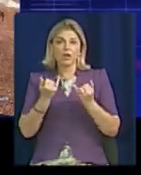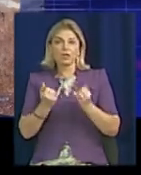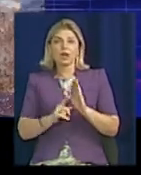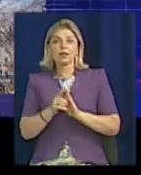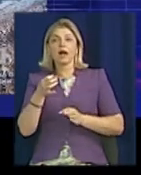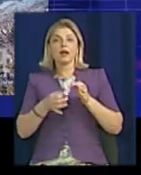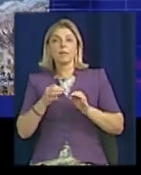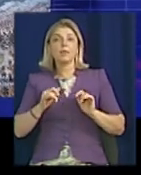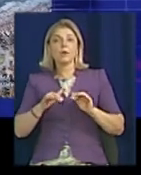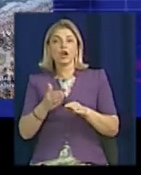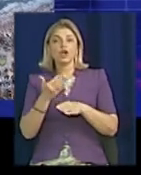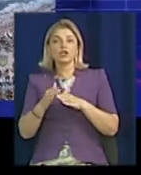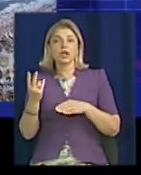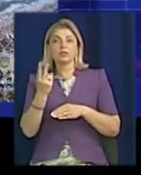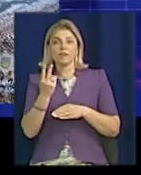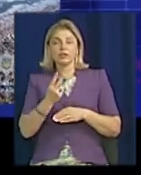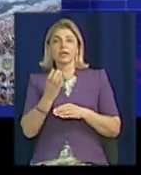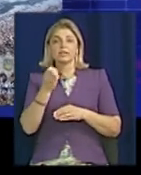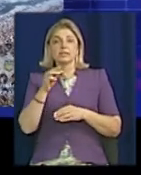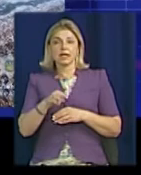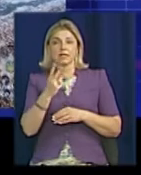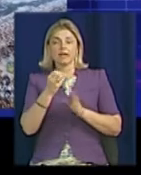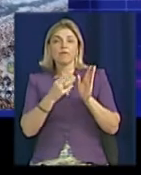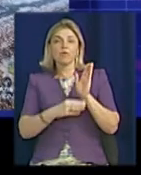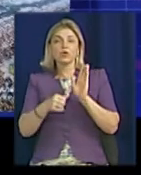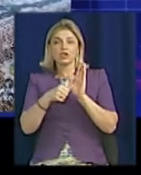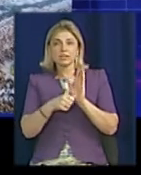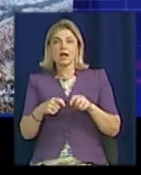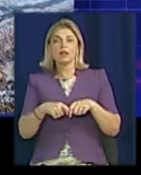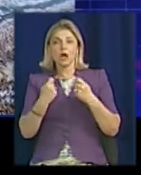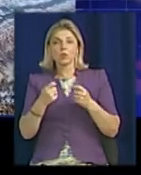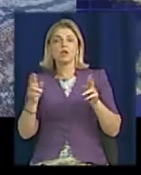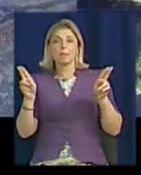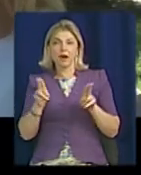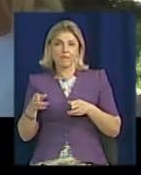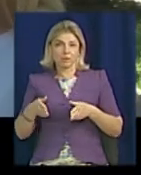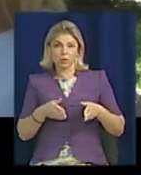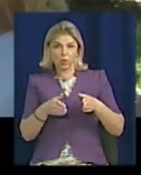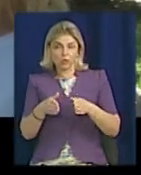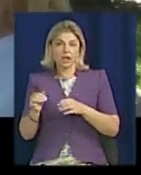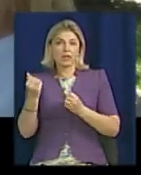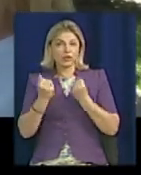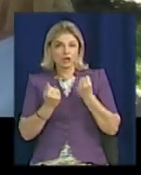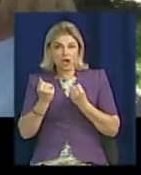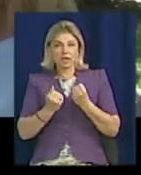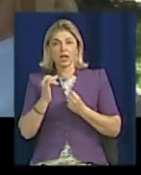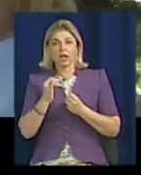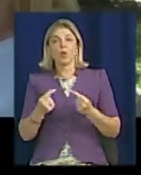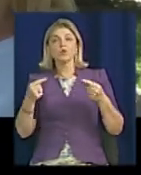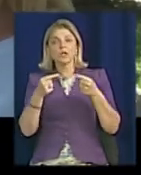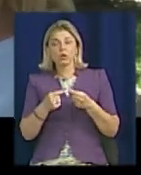кримінальне провадження за частиною 2 статті 286, це порушення правил безпеки дорожнього руху.